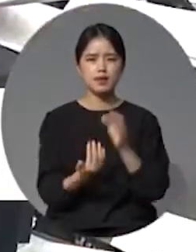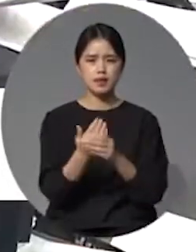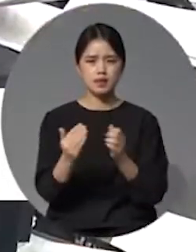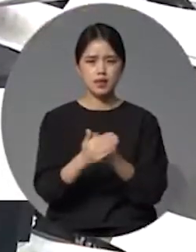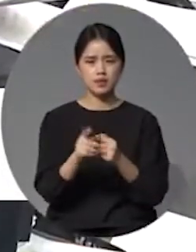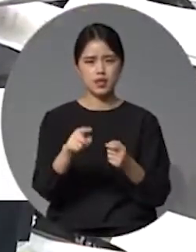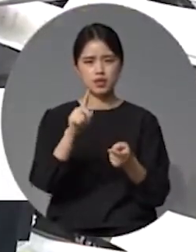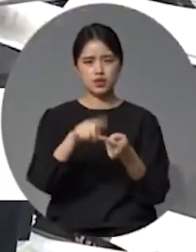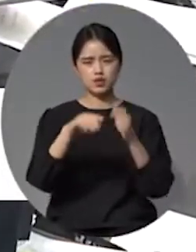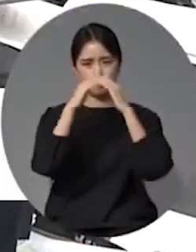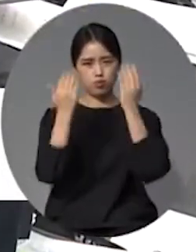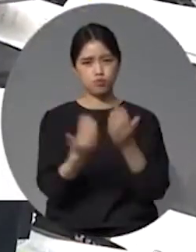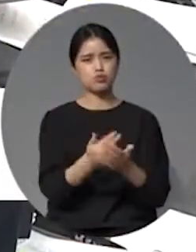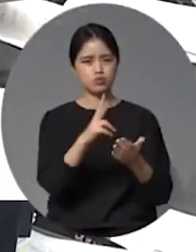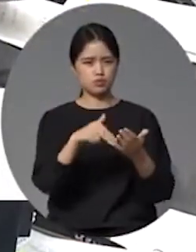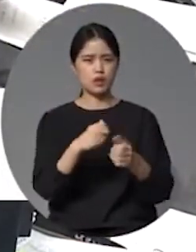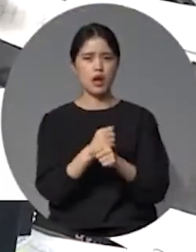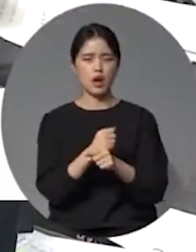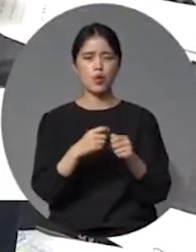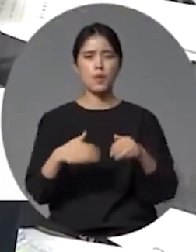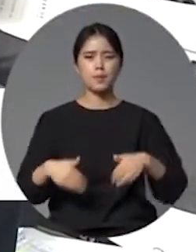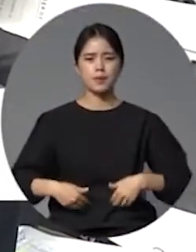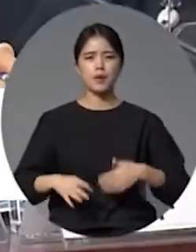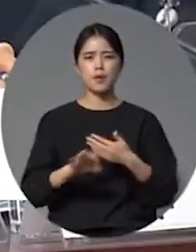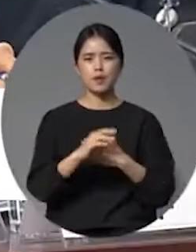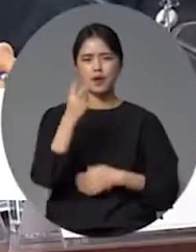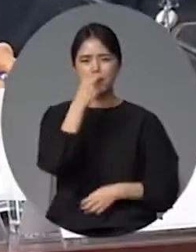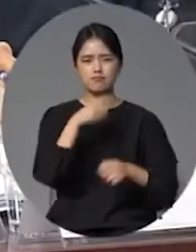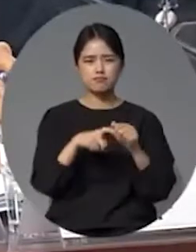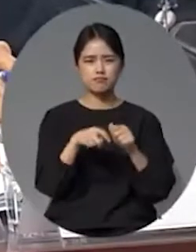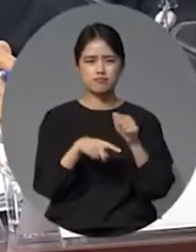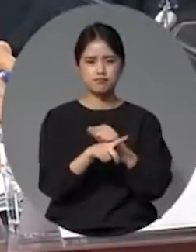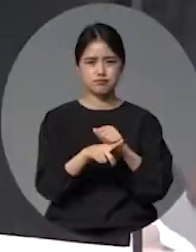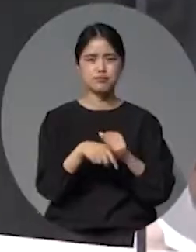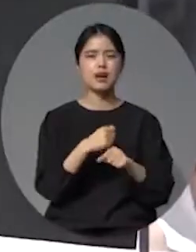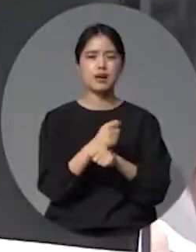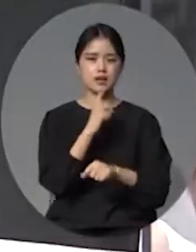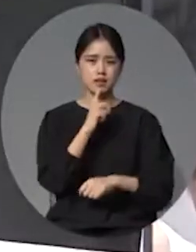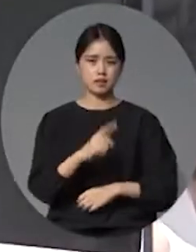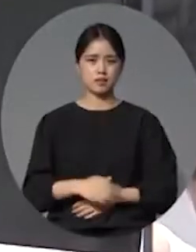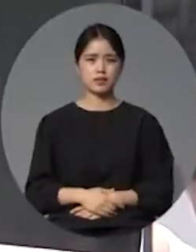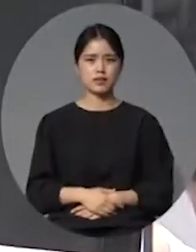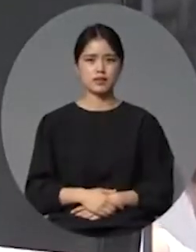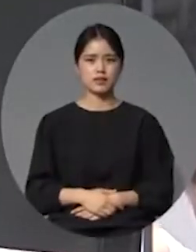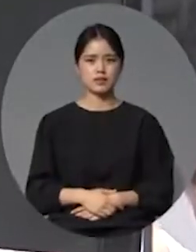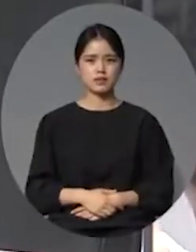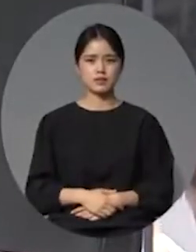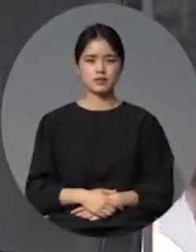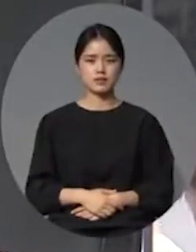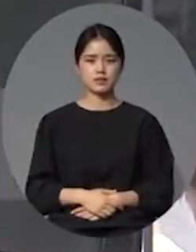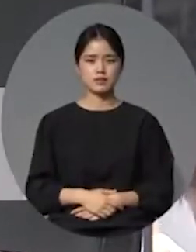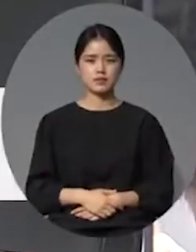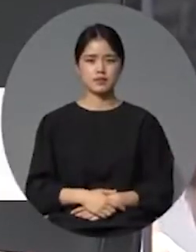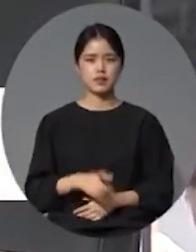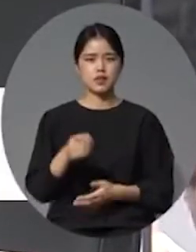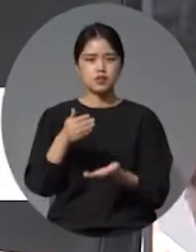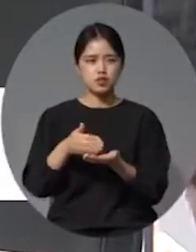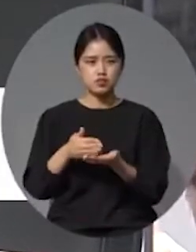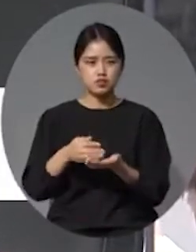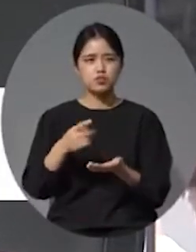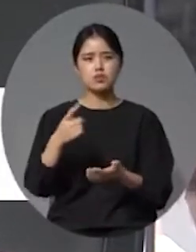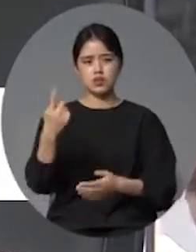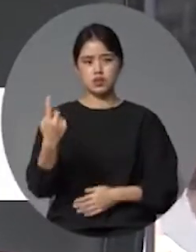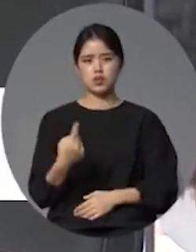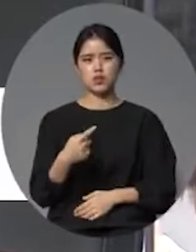의혹 전반을 살펴보고 필요하면 감사도 실시하겠다고 밝혔습니다. 언론에서 제기하고 또 이제 일반 도민들께서도 이에